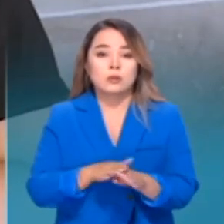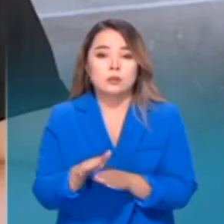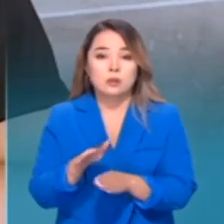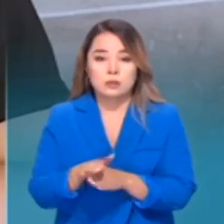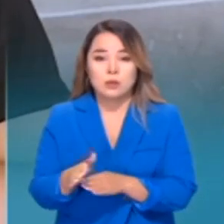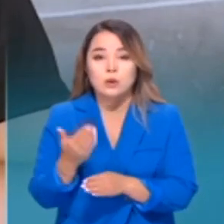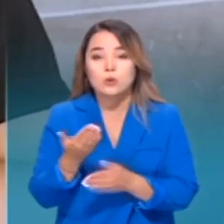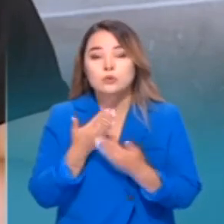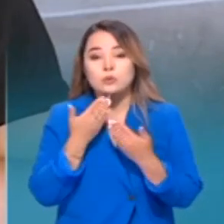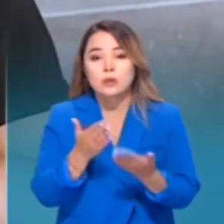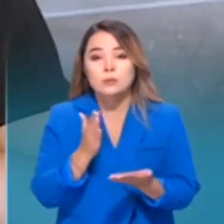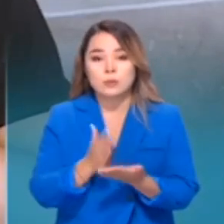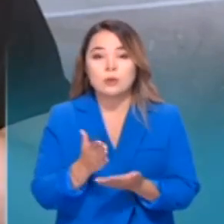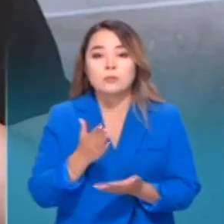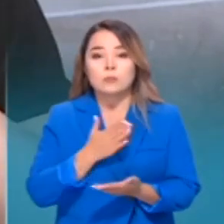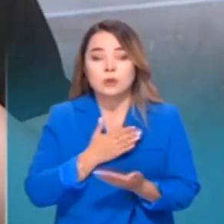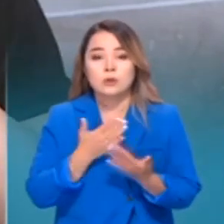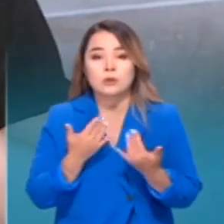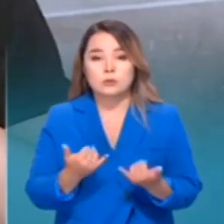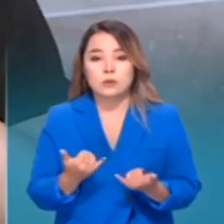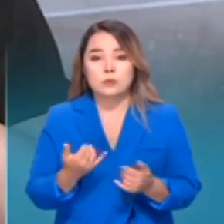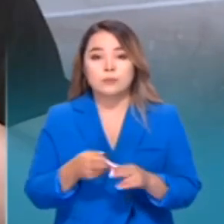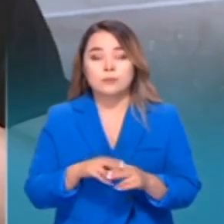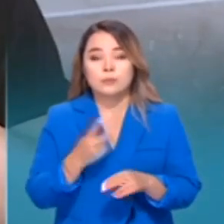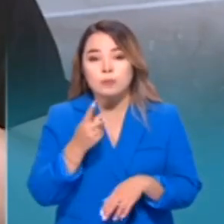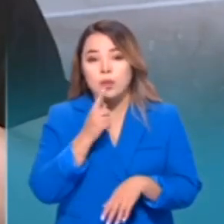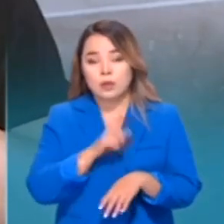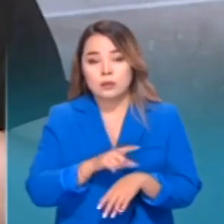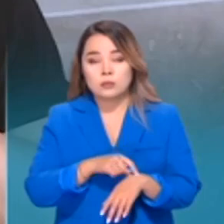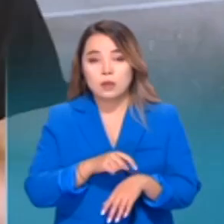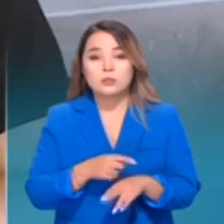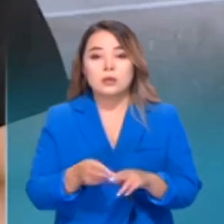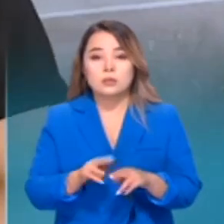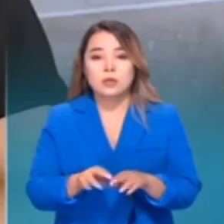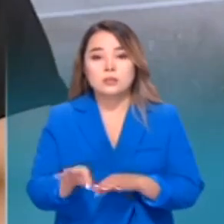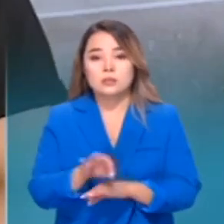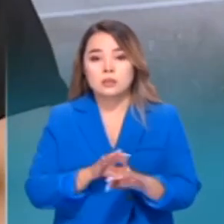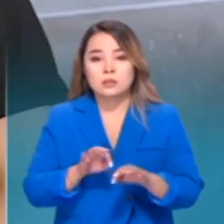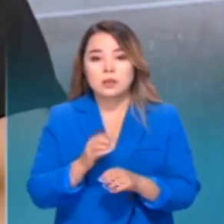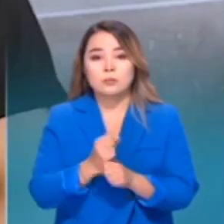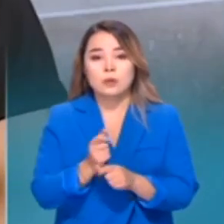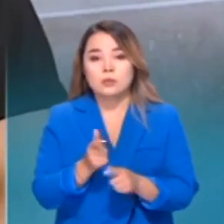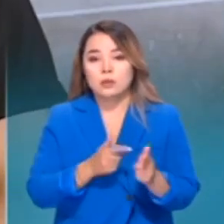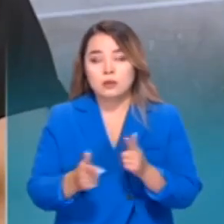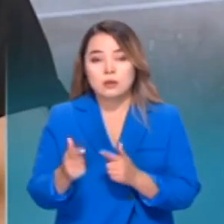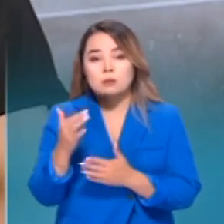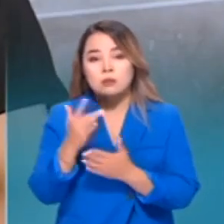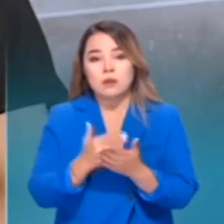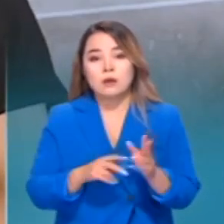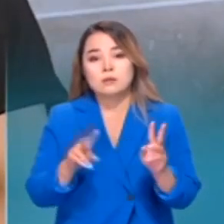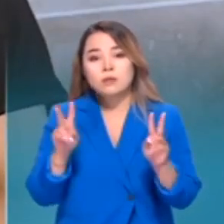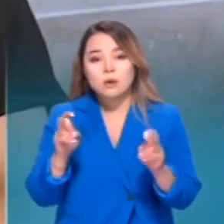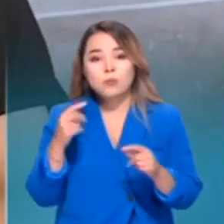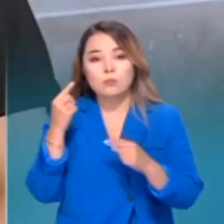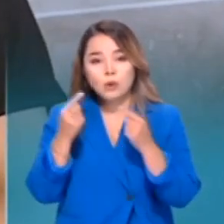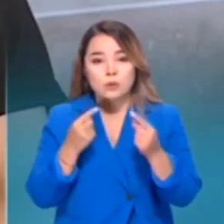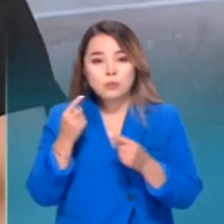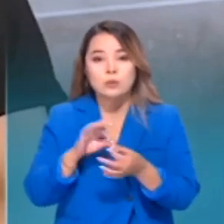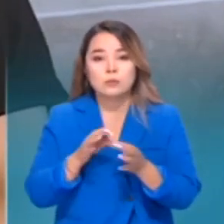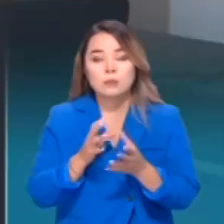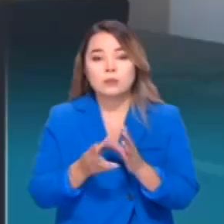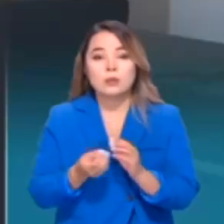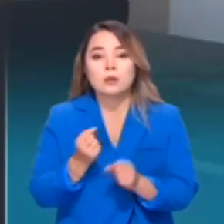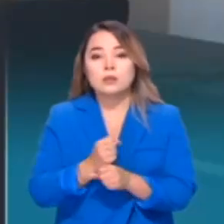деп, мен одан сұрау салдым. Ол маған кәдімгі бір сағатқа, екі сағатқа арналған схемасын дайындап берді. Тақырыптармен, мазмұнымен қалай істеу керек